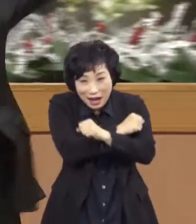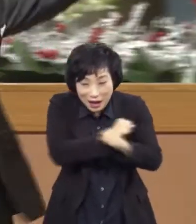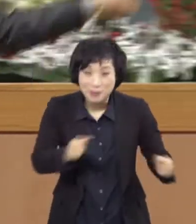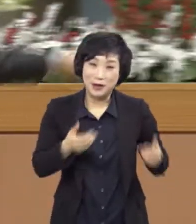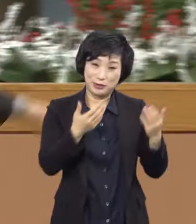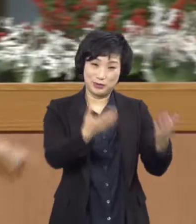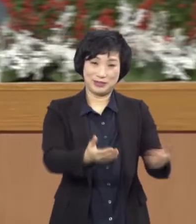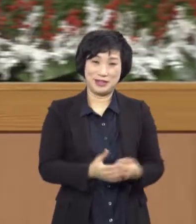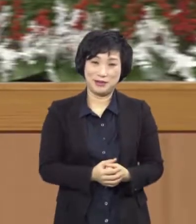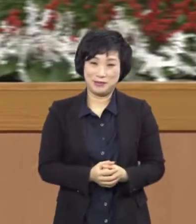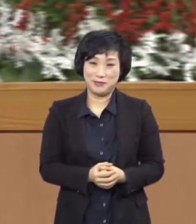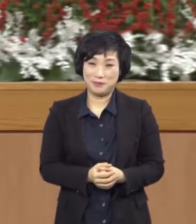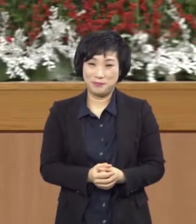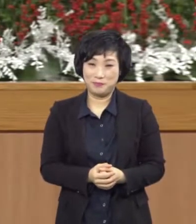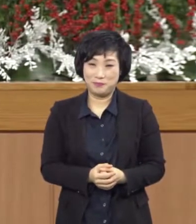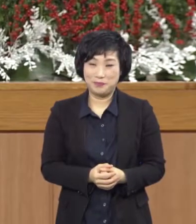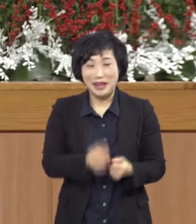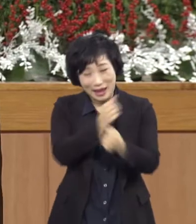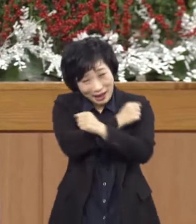해방하였음이니라.